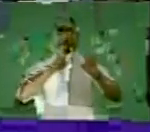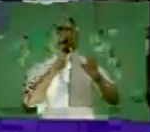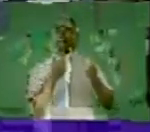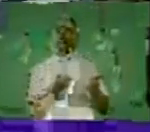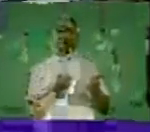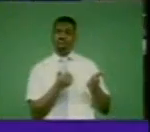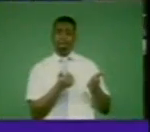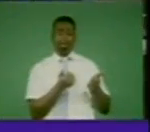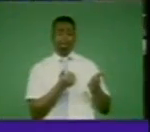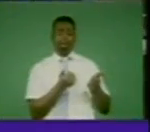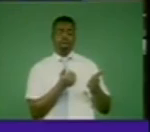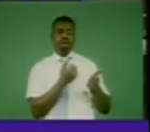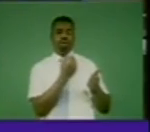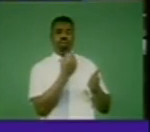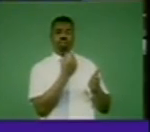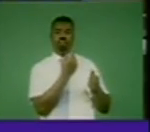jumla ya